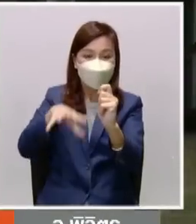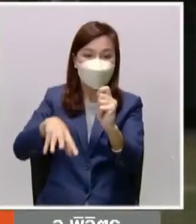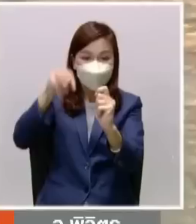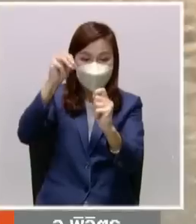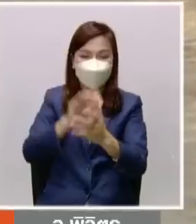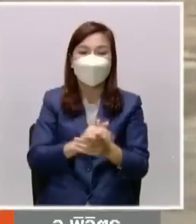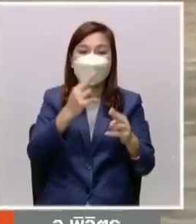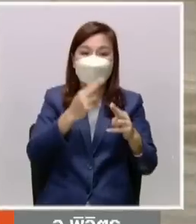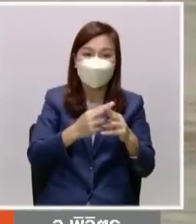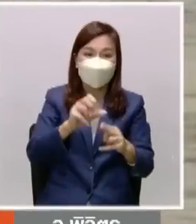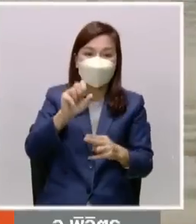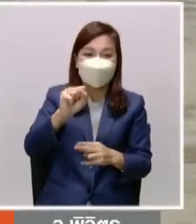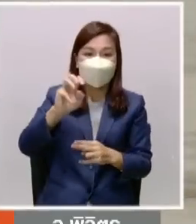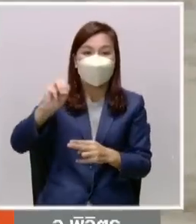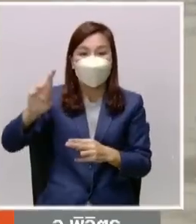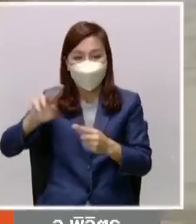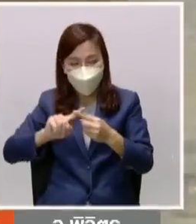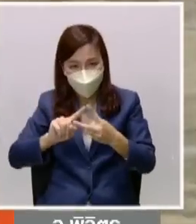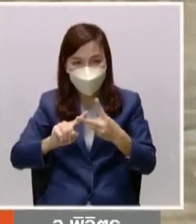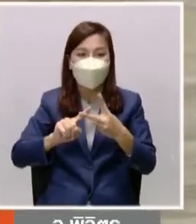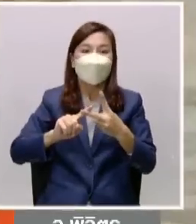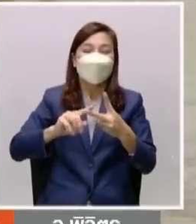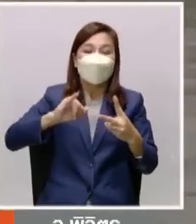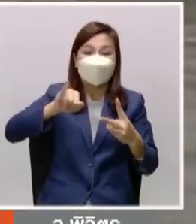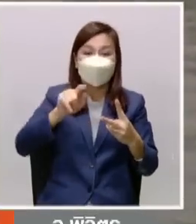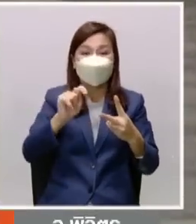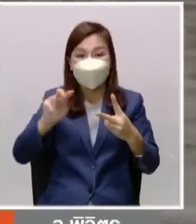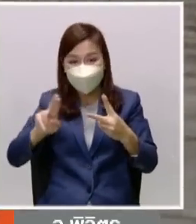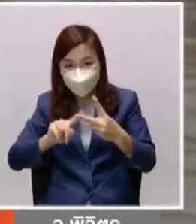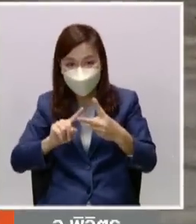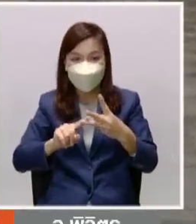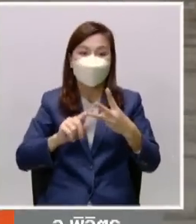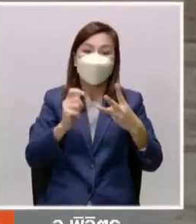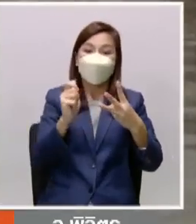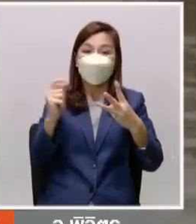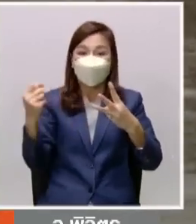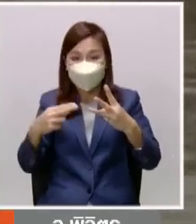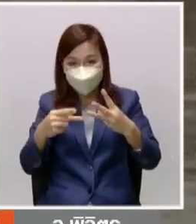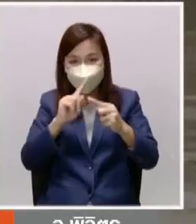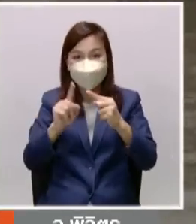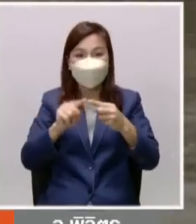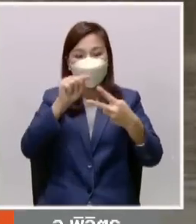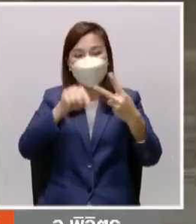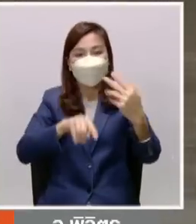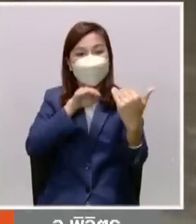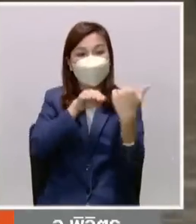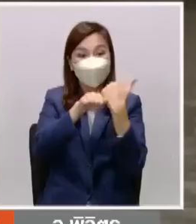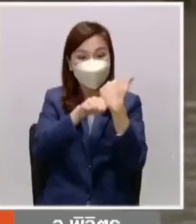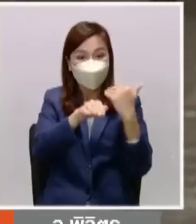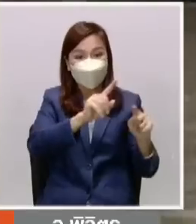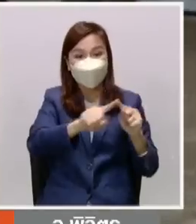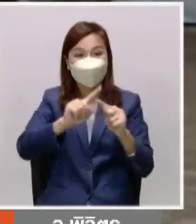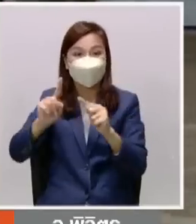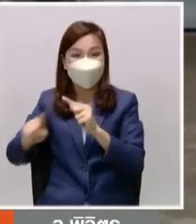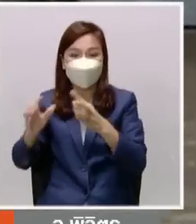ธิตะจารีแล้วก็ถนนเกษมอุทิศนะครับแล้วก็บางส่วนของถนนสระหลวงด้วยก็จุดที่เล่าให้ฟังหน่อยคือย่านเศรษฐกิจสำคัญ